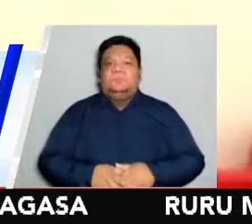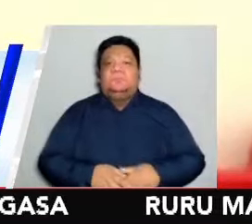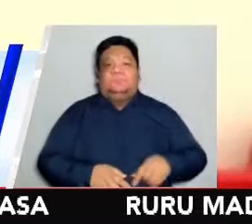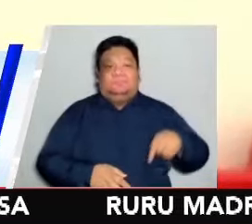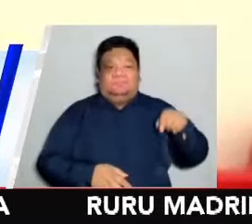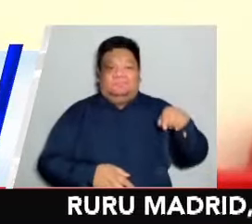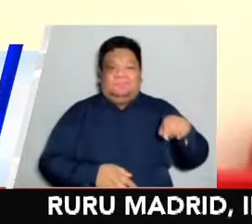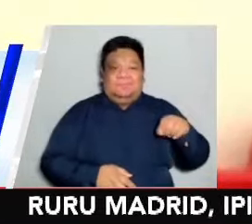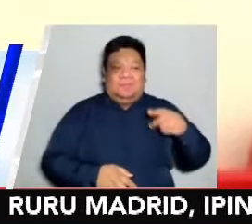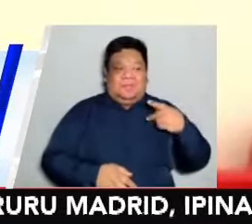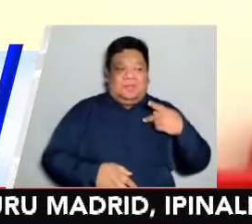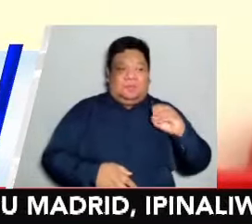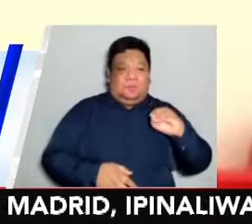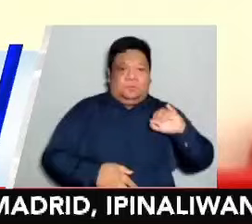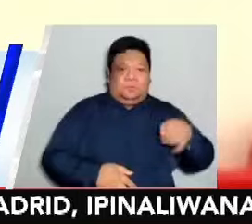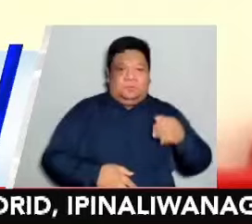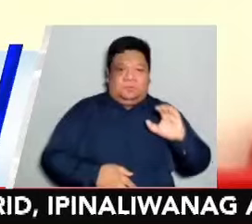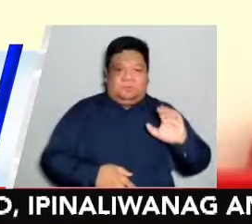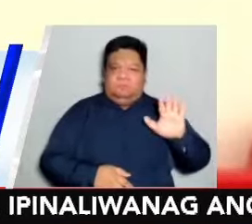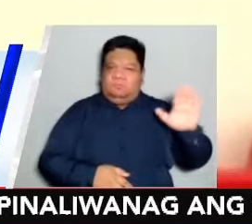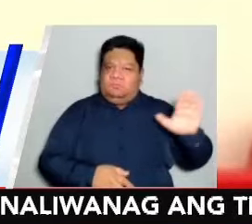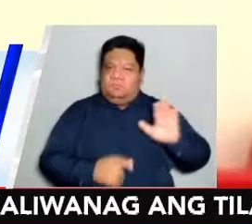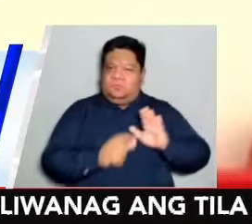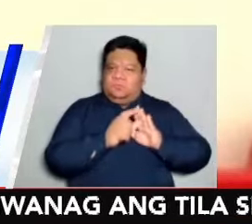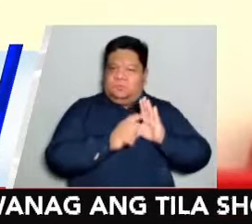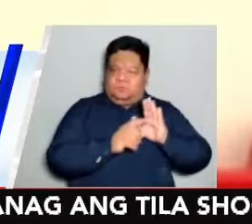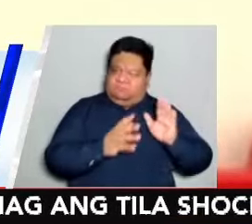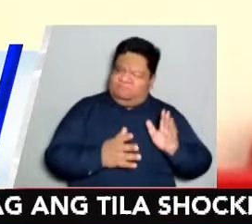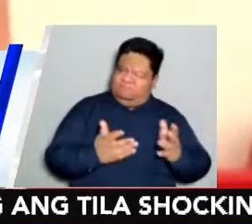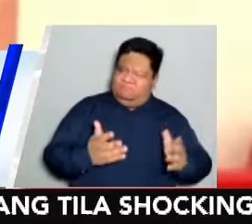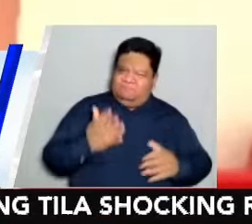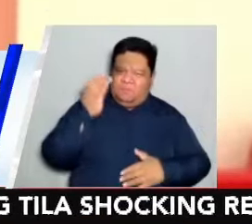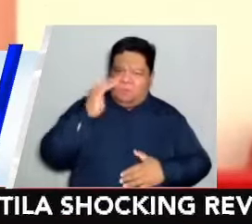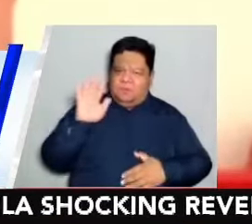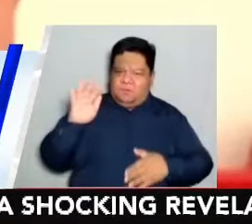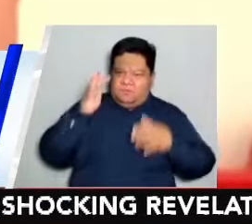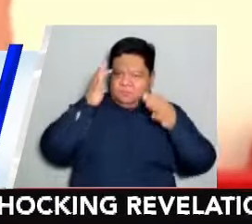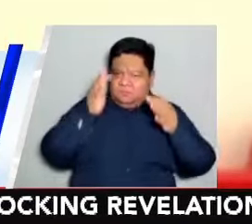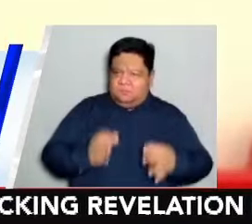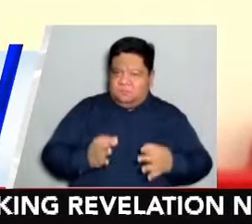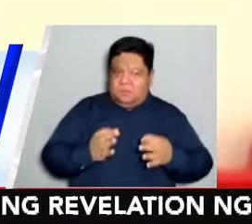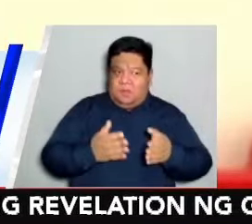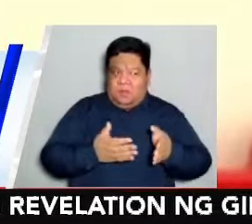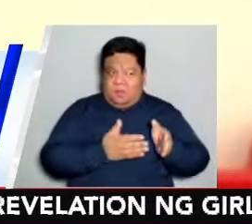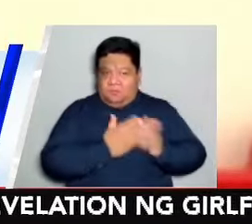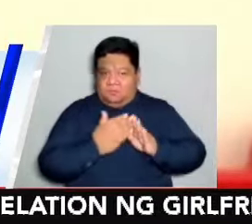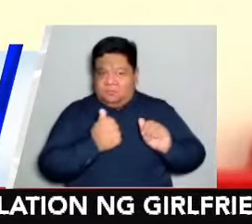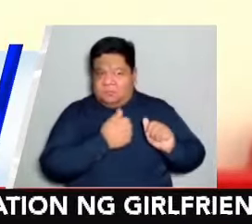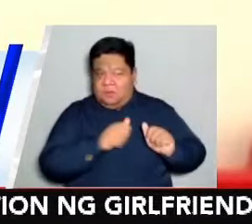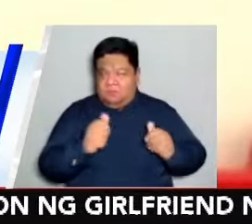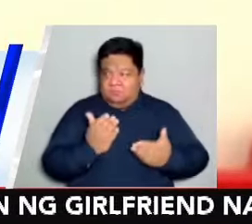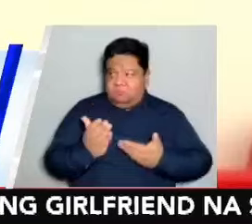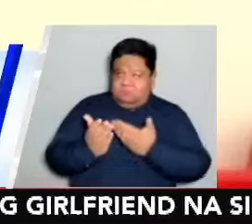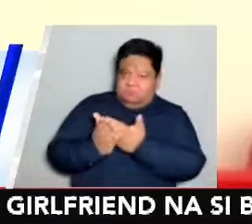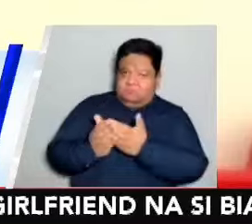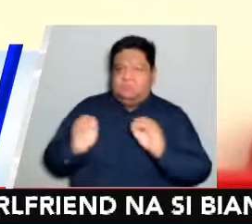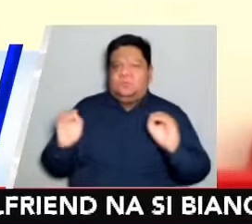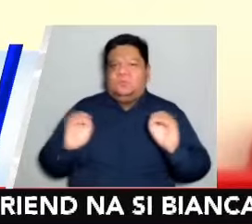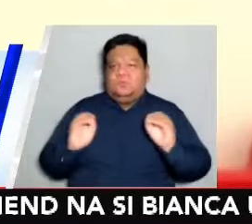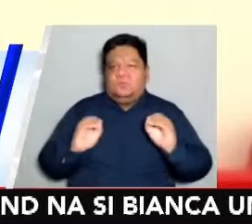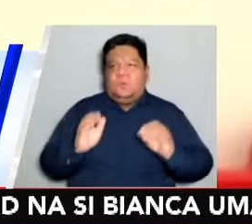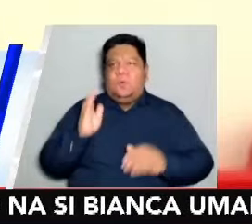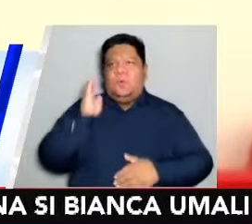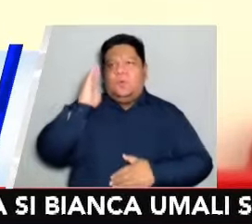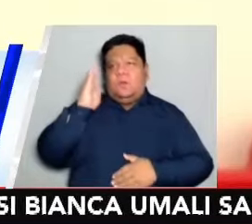ng KOJC sa desisyon. Hindi raw sila hininga ng komento tungkol dito. Maghain sila ng motion